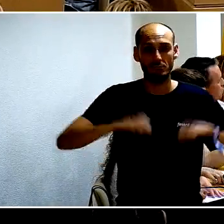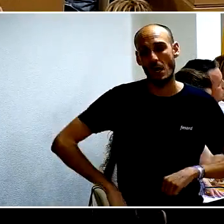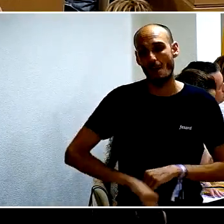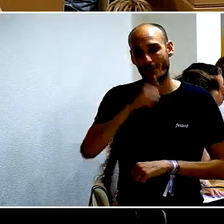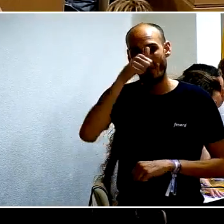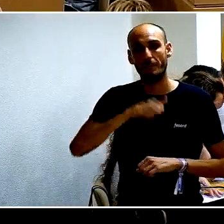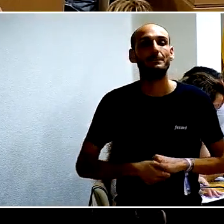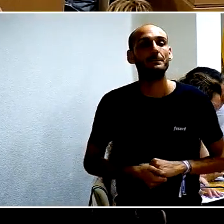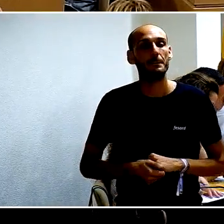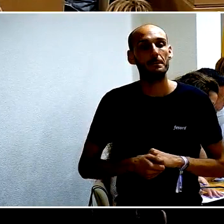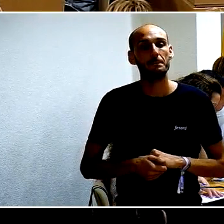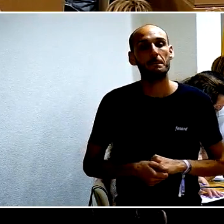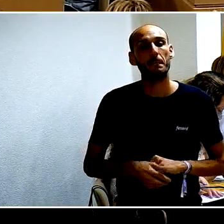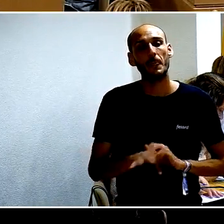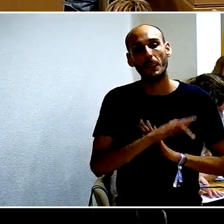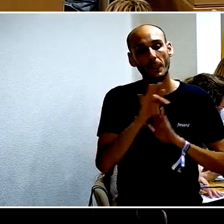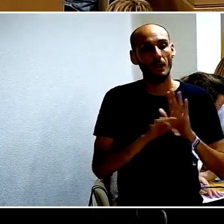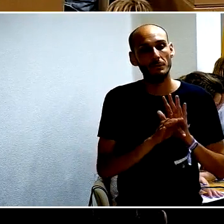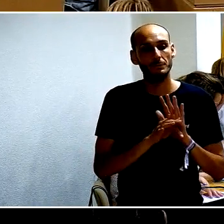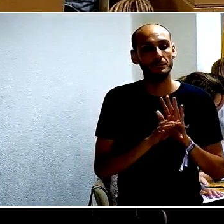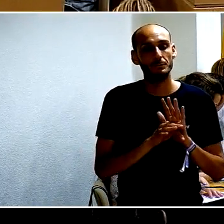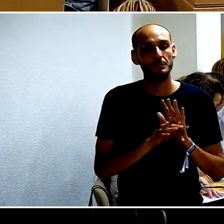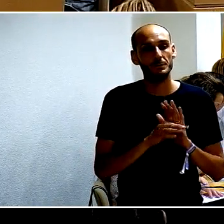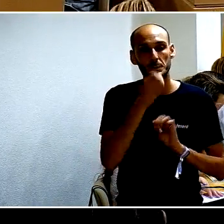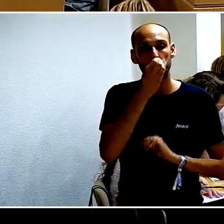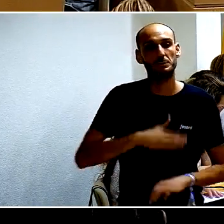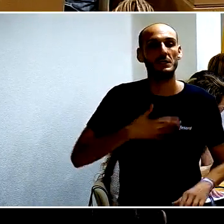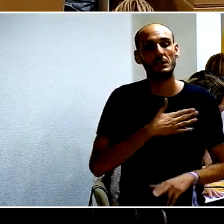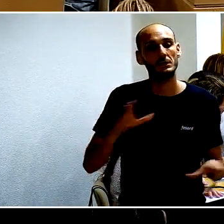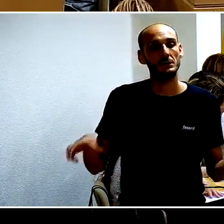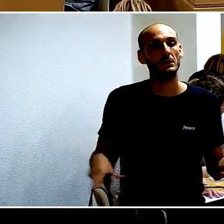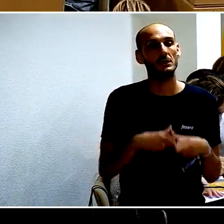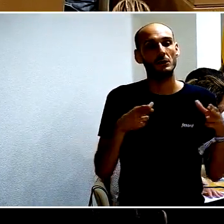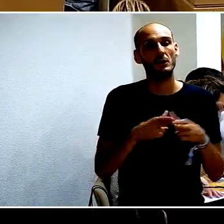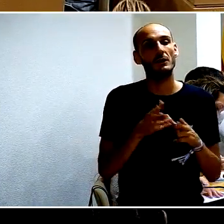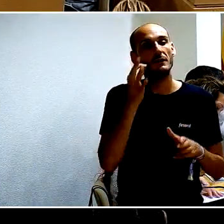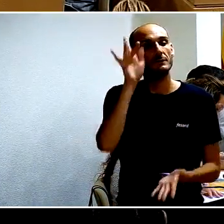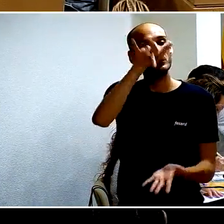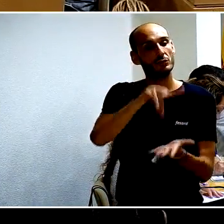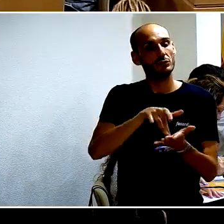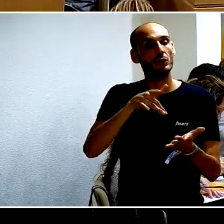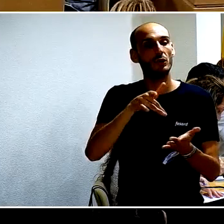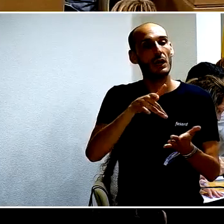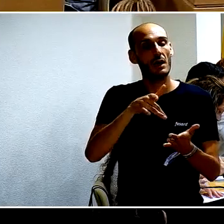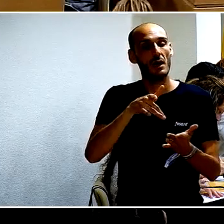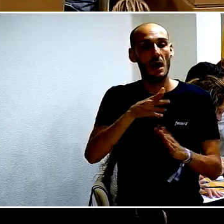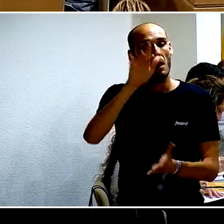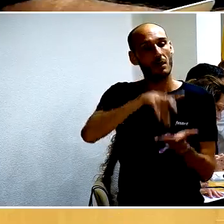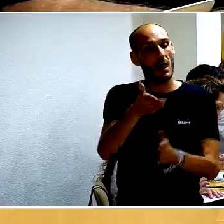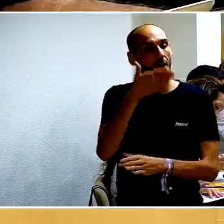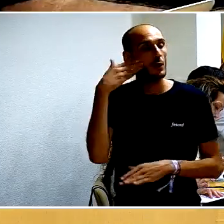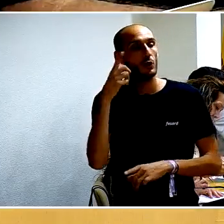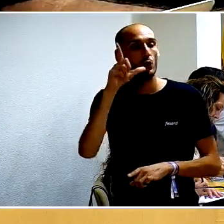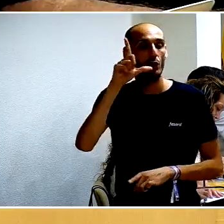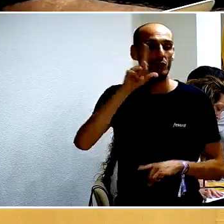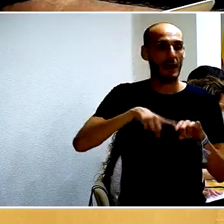unanimitat. El següent punt de benestar social, moció de l'equip de govern amb motiu del dia de l'orgull lèsbic, gay, transexual, bisexual